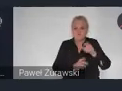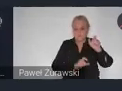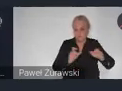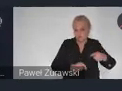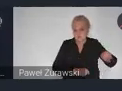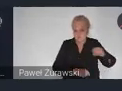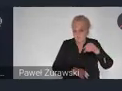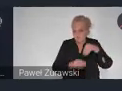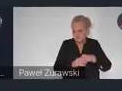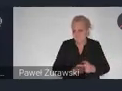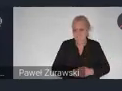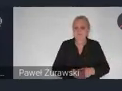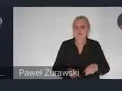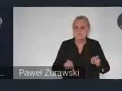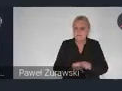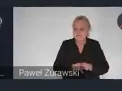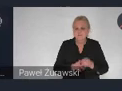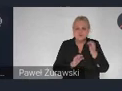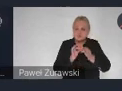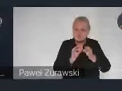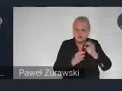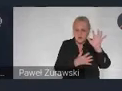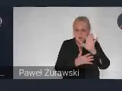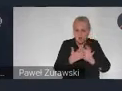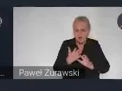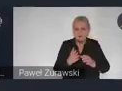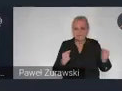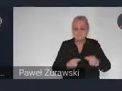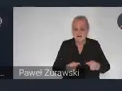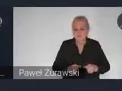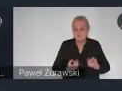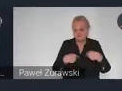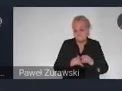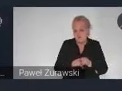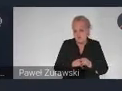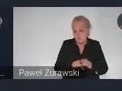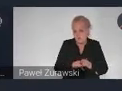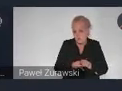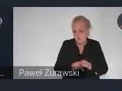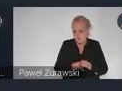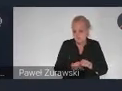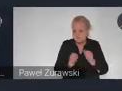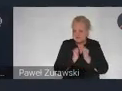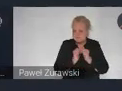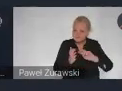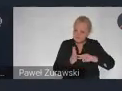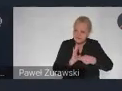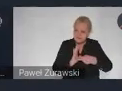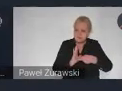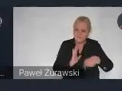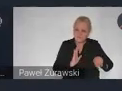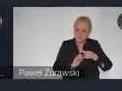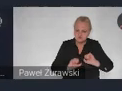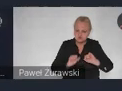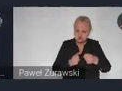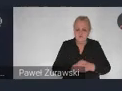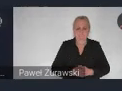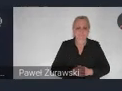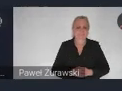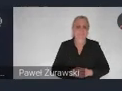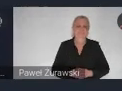osób jak najbardziej szczegółowo i w sposób adekwatny do realizacji zaplanowanych działań